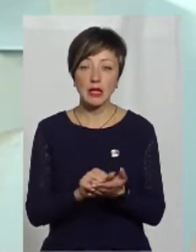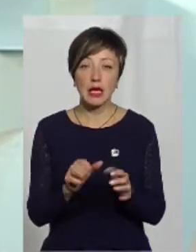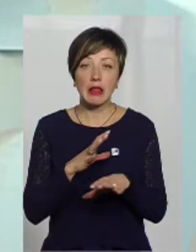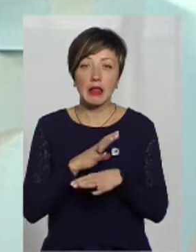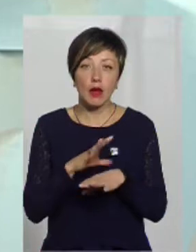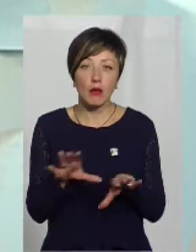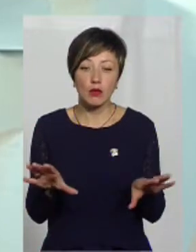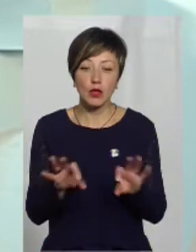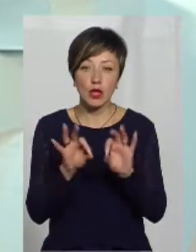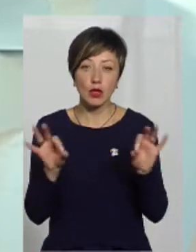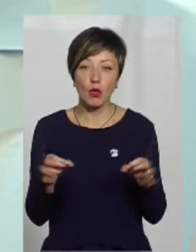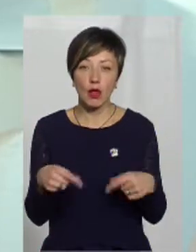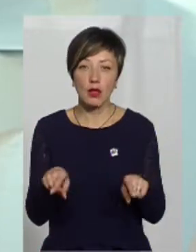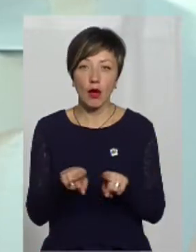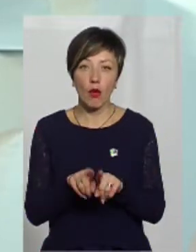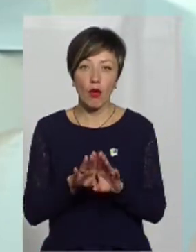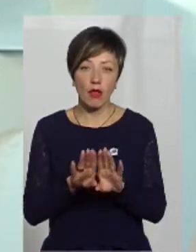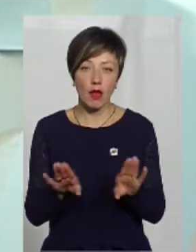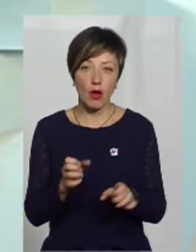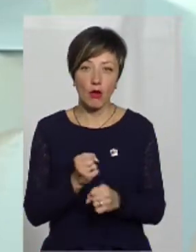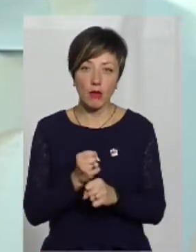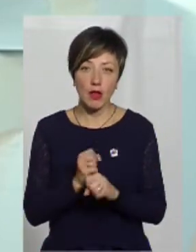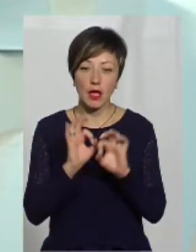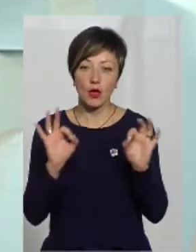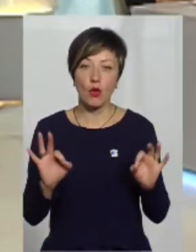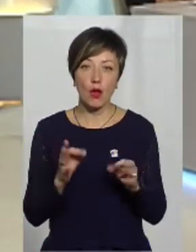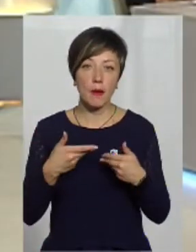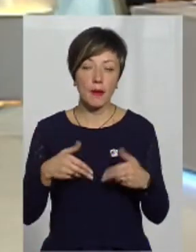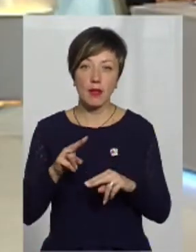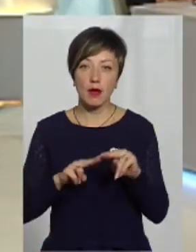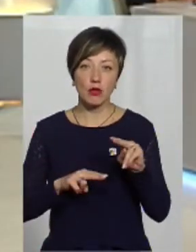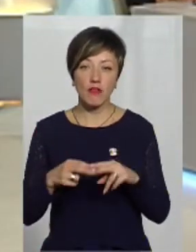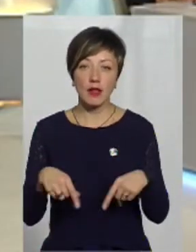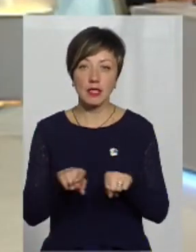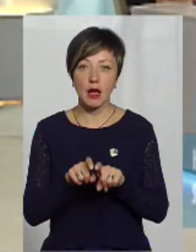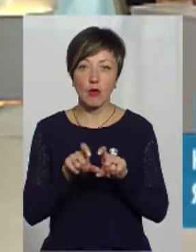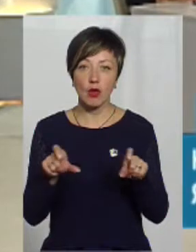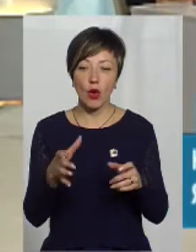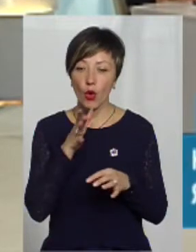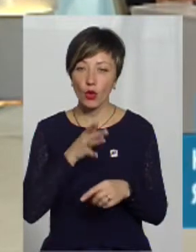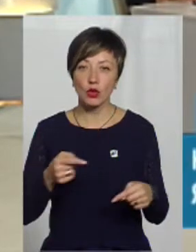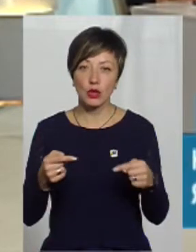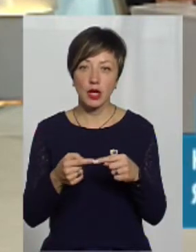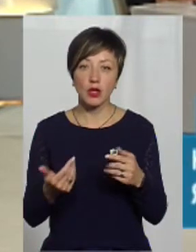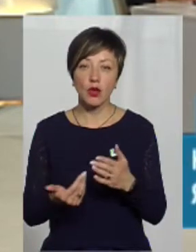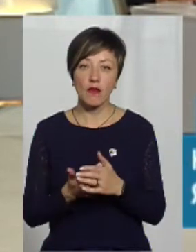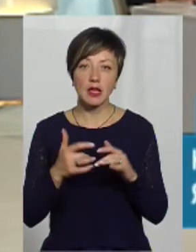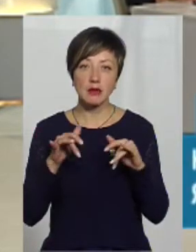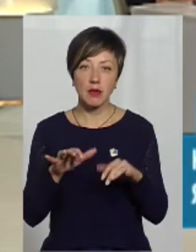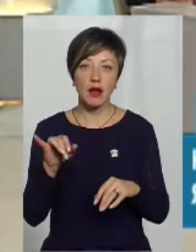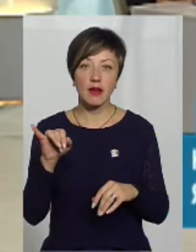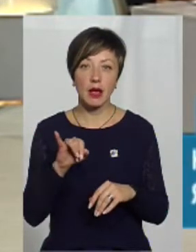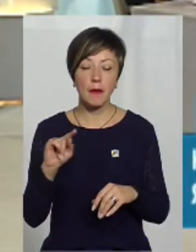було... Ніколи такого не робили, ніколи ми не будували стільки амбулаторій одночасно, це була нова справа. І